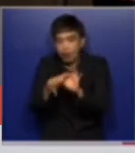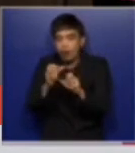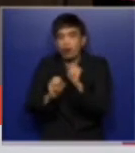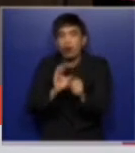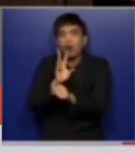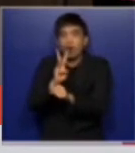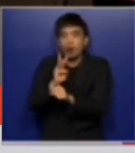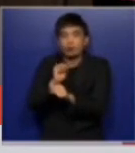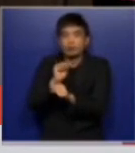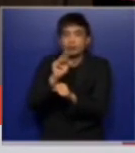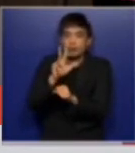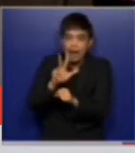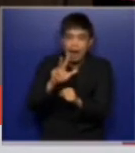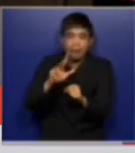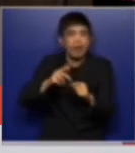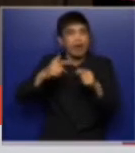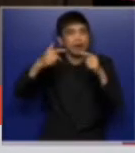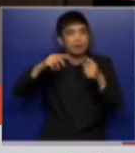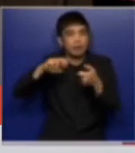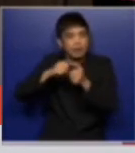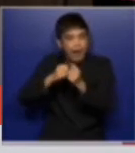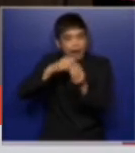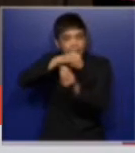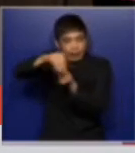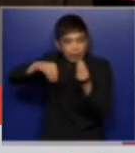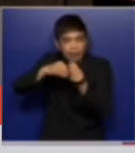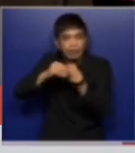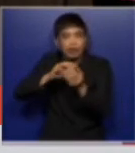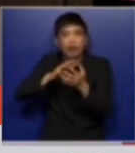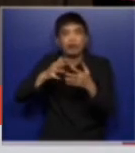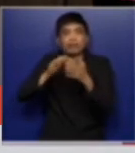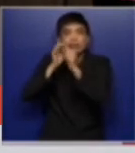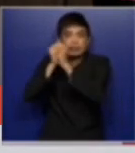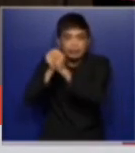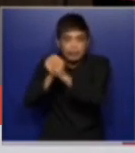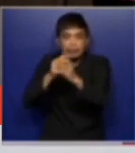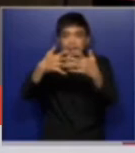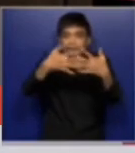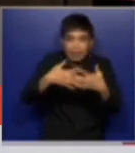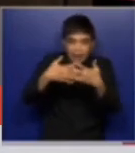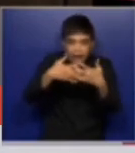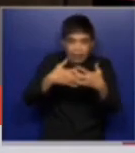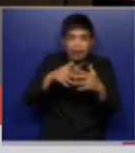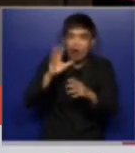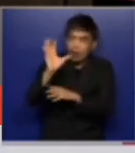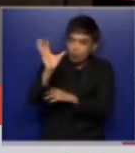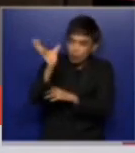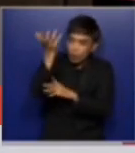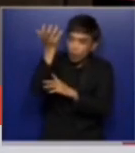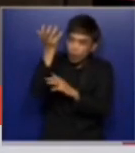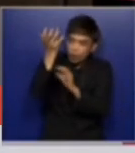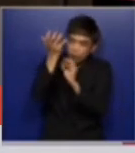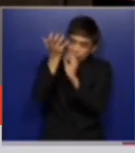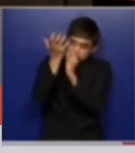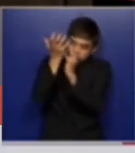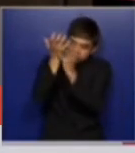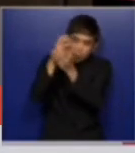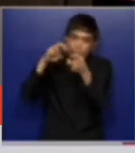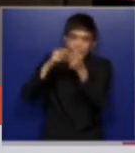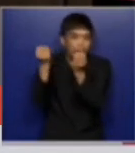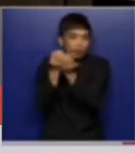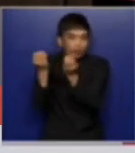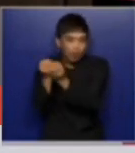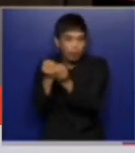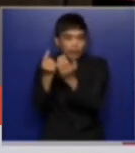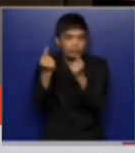างจีนกับสหรัฐได้ส่งผลกระทบไปทั่วโลกรวมทั้งส่งผลกระทบมายังประเทศไทยอย่างหลีกเลี่ยงไม่ได้เช่นกัน